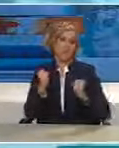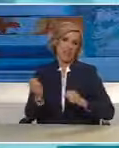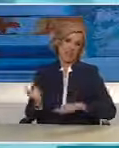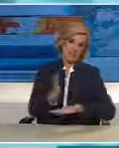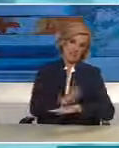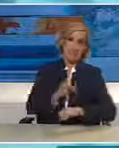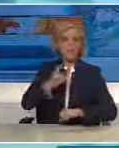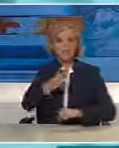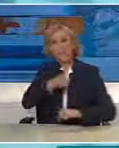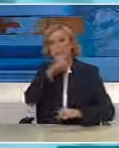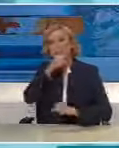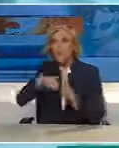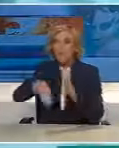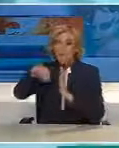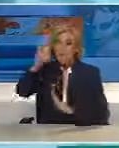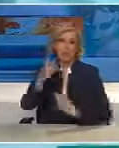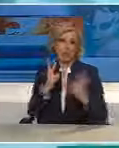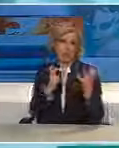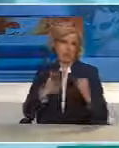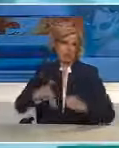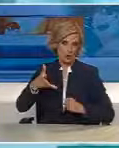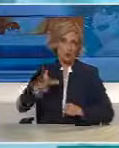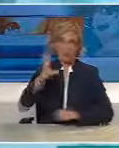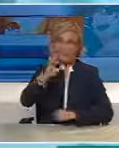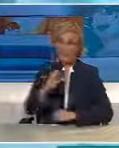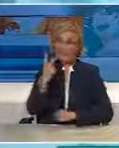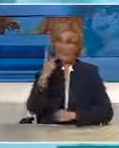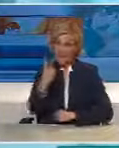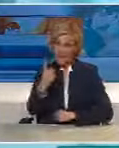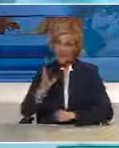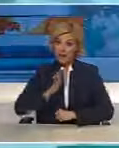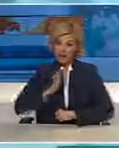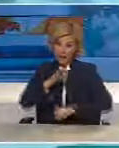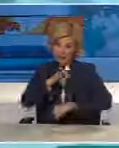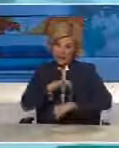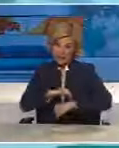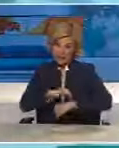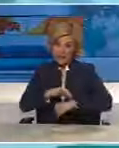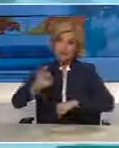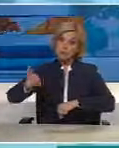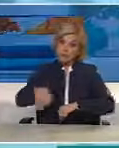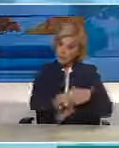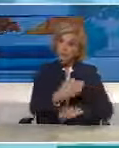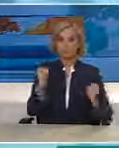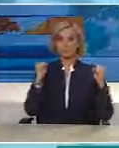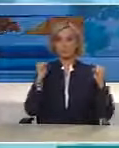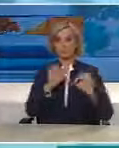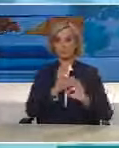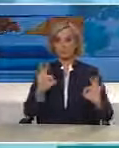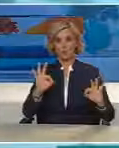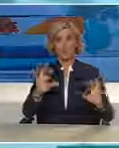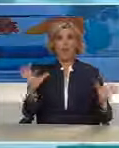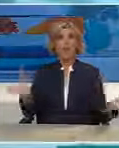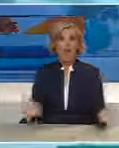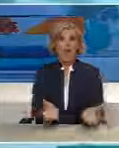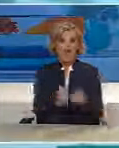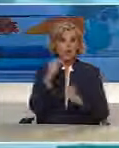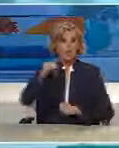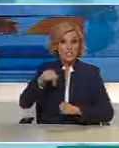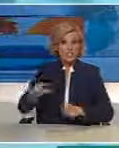άνω. 51 ασθενείς έχουν εξέλθει από τη ΣΜΕΘ. Τέλος, σήμερα δεν έχουμε κανέναν καταγεγραμμένο θάνατο.